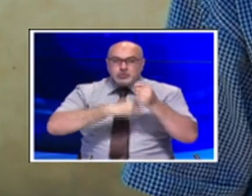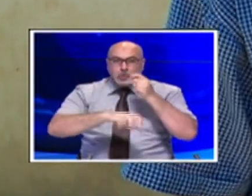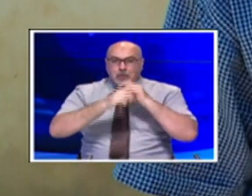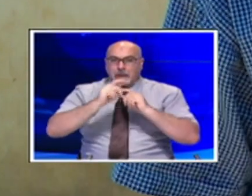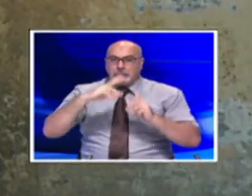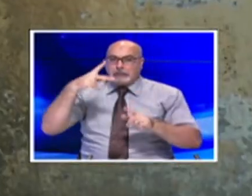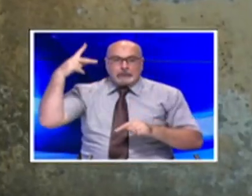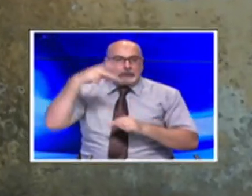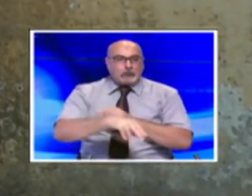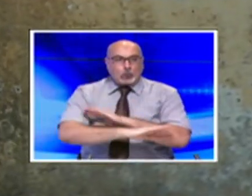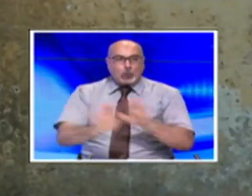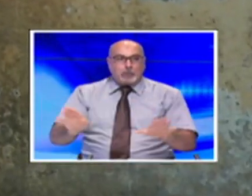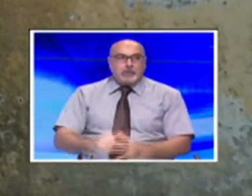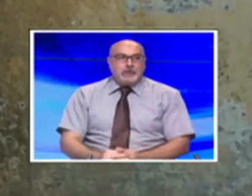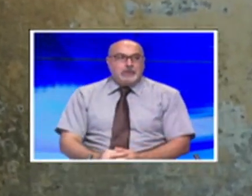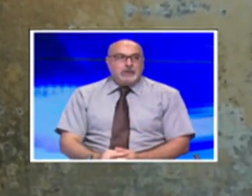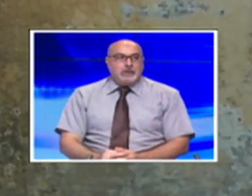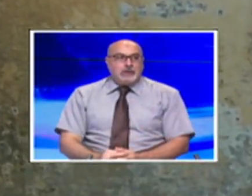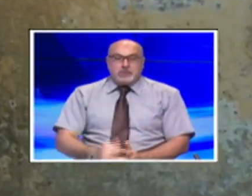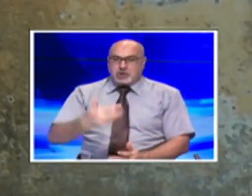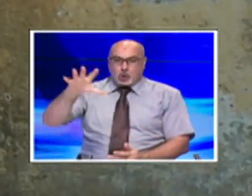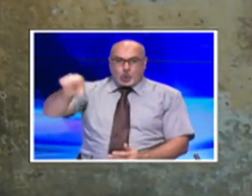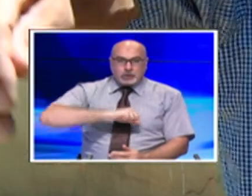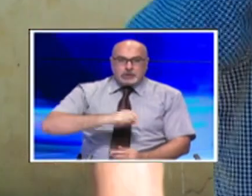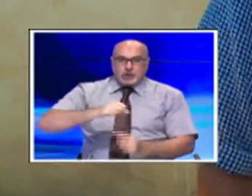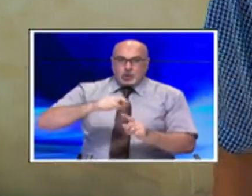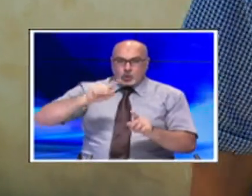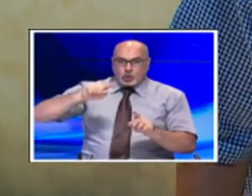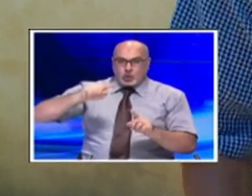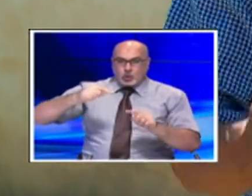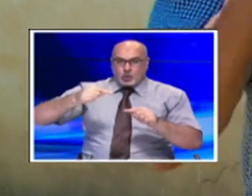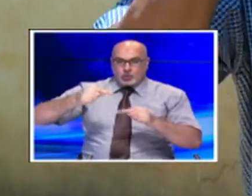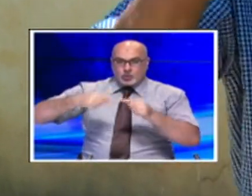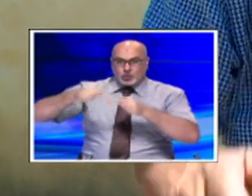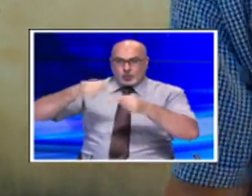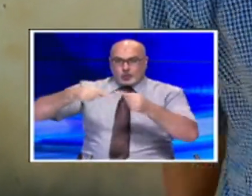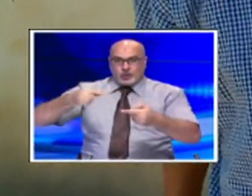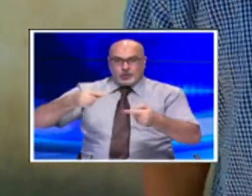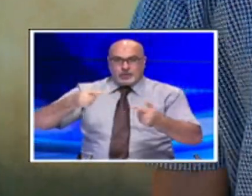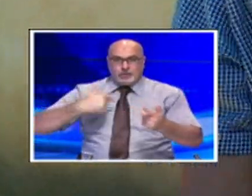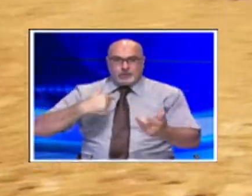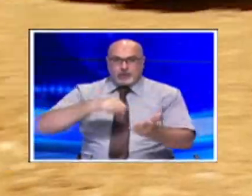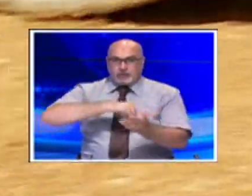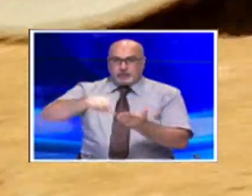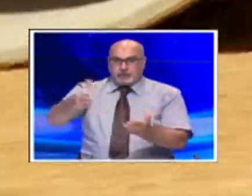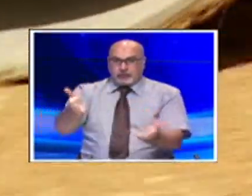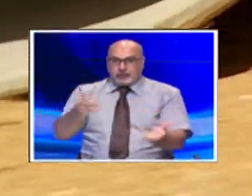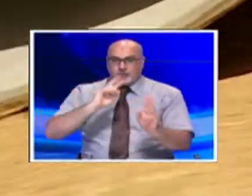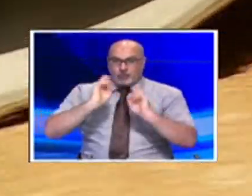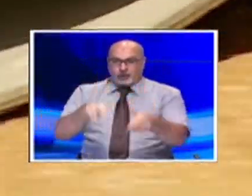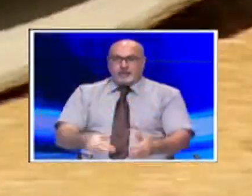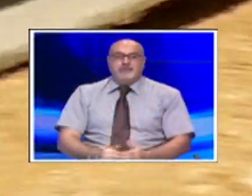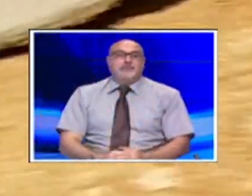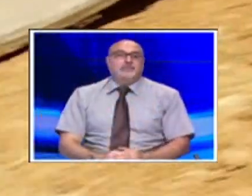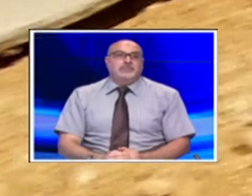هذاك ضمنوا رواحهم جاو داو الكونتير وبلعوا الماء ورحنا رانا خلصوا.